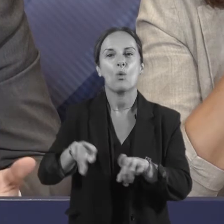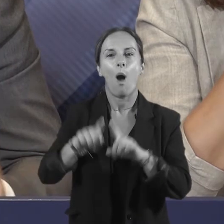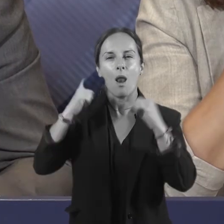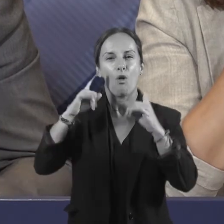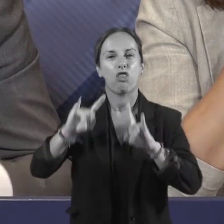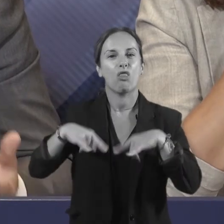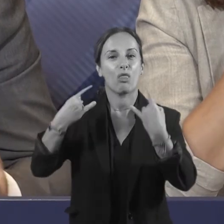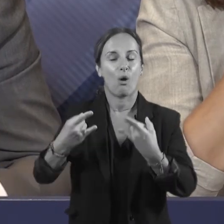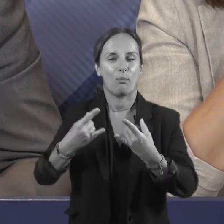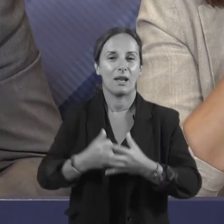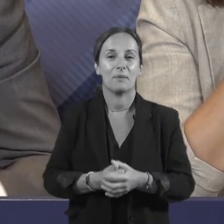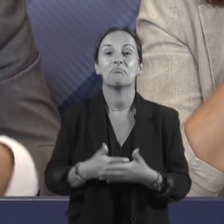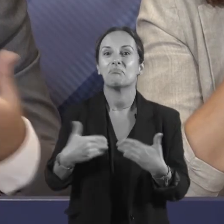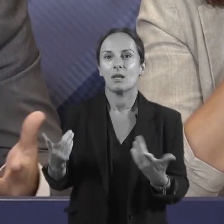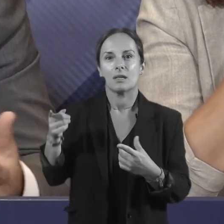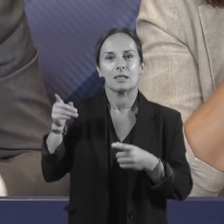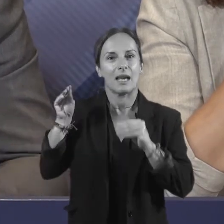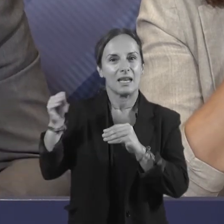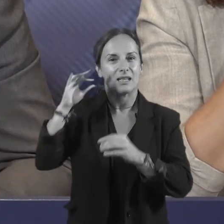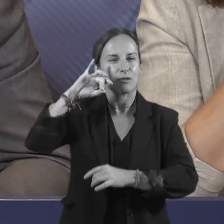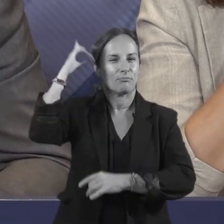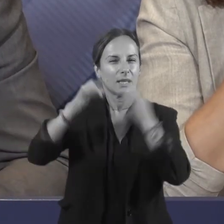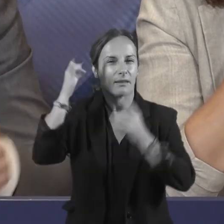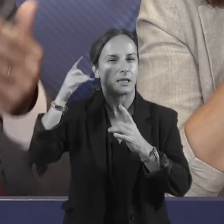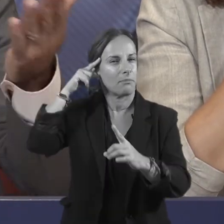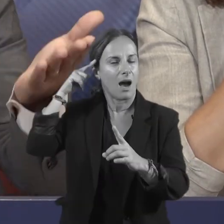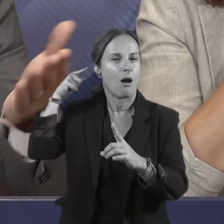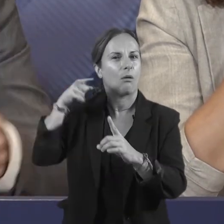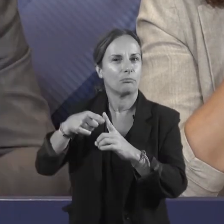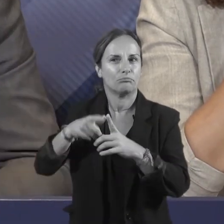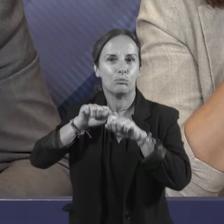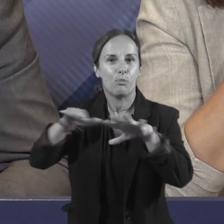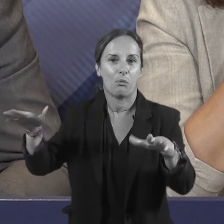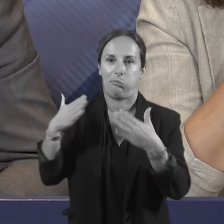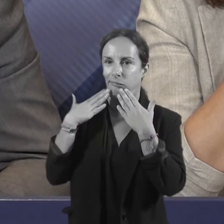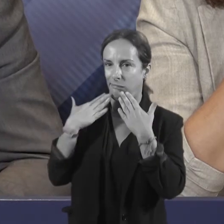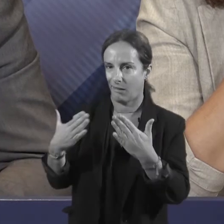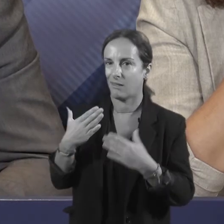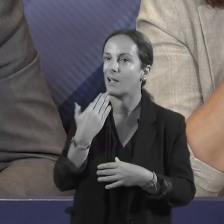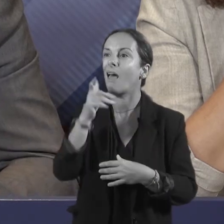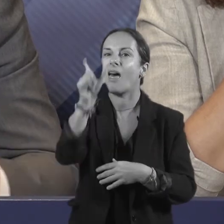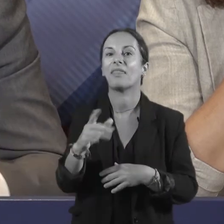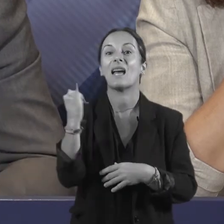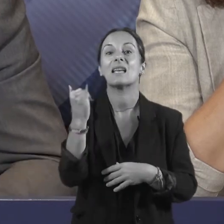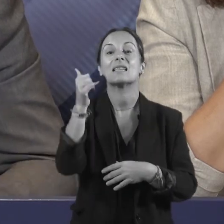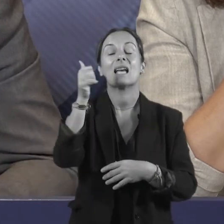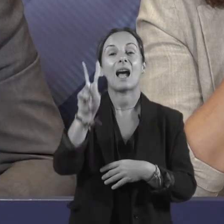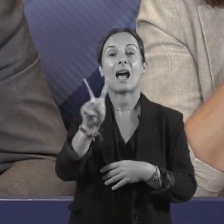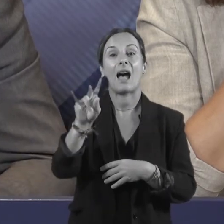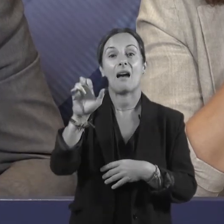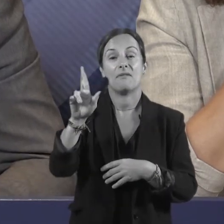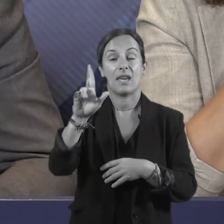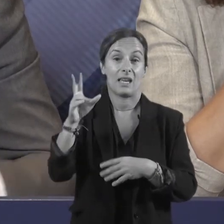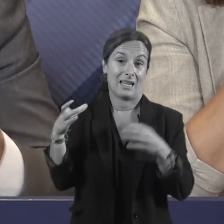són novedoses, que són creatives, que posen a Mallorca en el mapa. Agrair també en Javier, que és de l'equip de